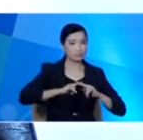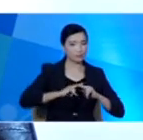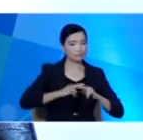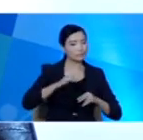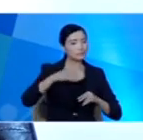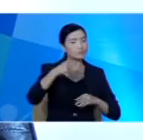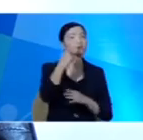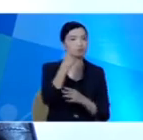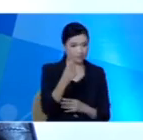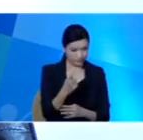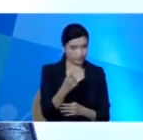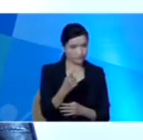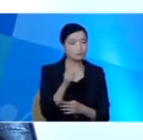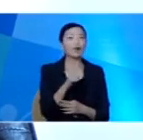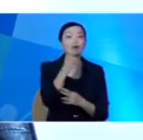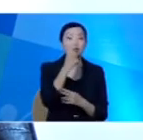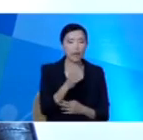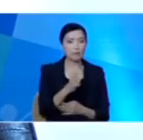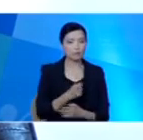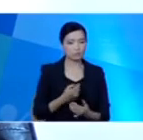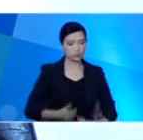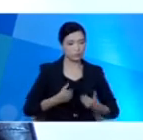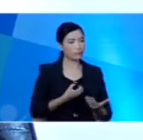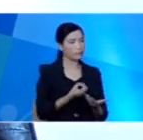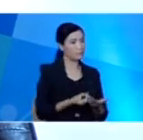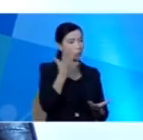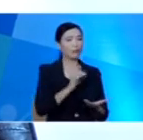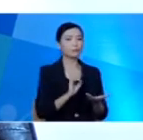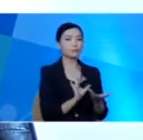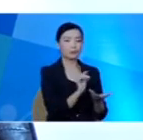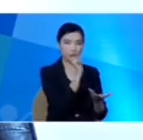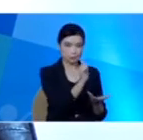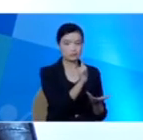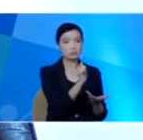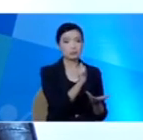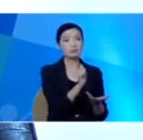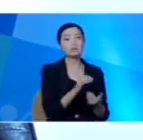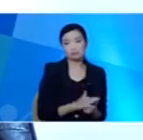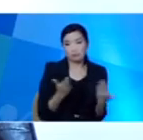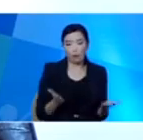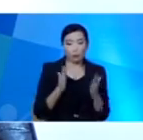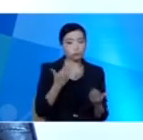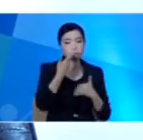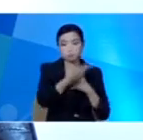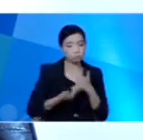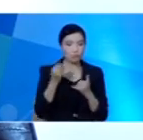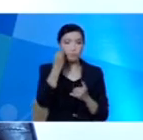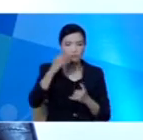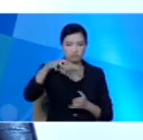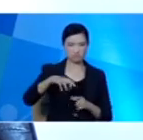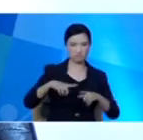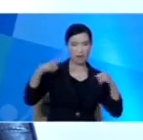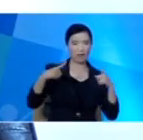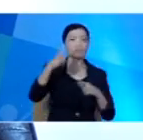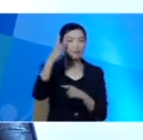ายนี่เขาเรียกว่าตายอย่างมีคุณค่าคือไม่ใช่ตายอย่างมีคุณค่าเพราะมีเงินมากมีบ้านหลังใหญ่แต่ต